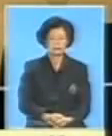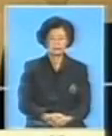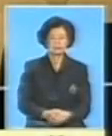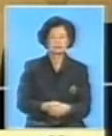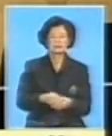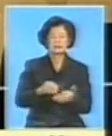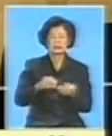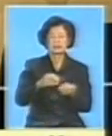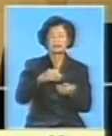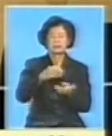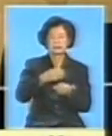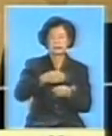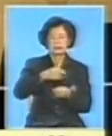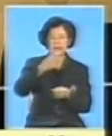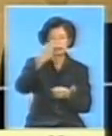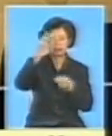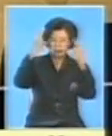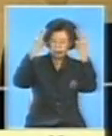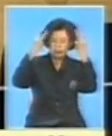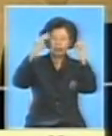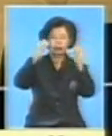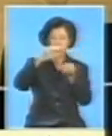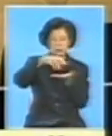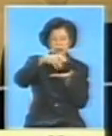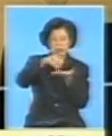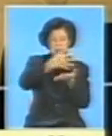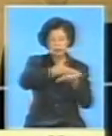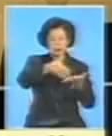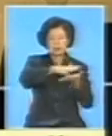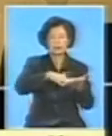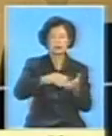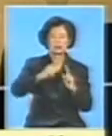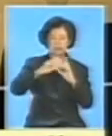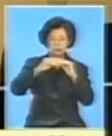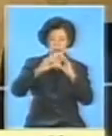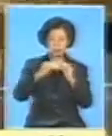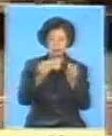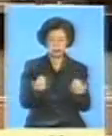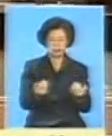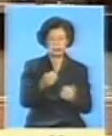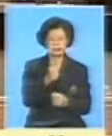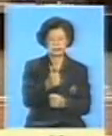กลับเรียนพนักท่านนายกรัฐมนตรีแถลงนโยบายต่อที่ประชุมแห่งนี้ได้ครับผม